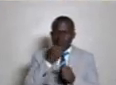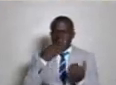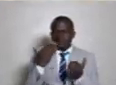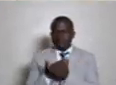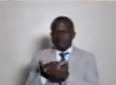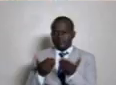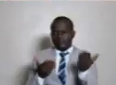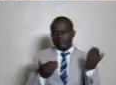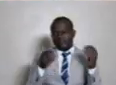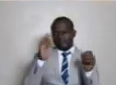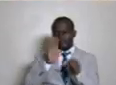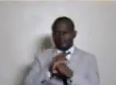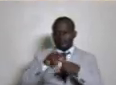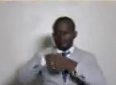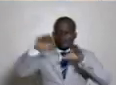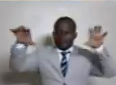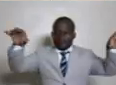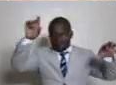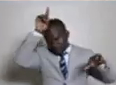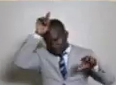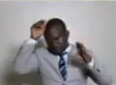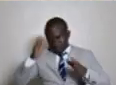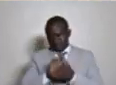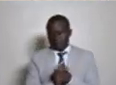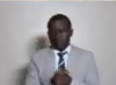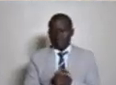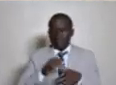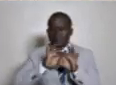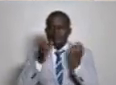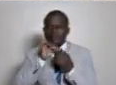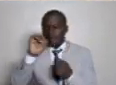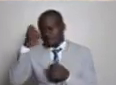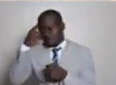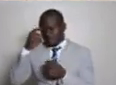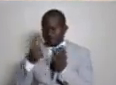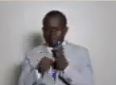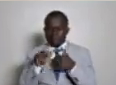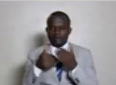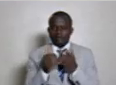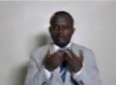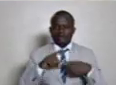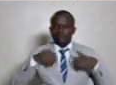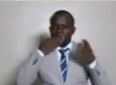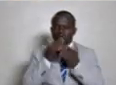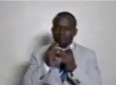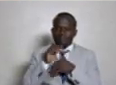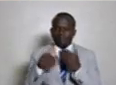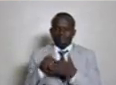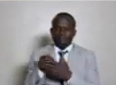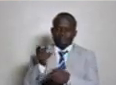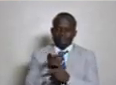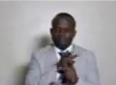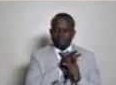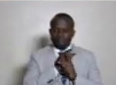neza, cyane cyane nko mu nce z'ibyaro. Ku miryango itari ya leta, ikibazo kijyanye n'imibereho myiza y'abaturage ni kimwe mu bikwiye